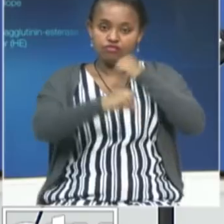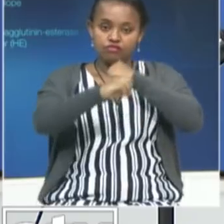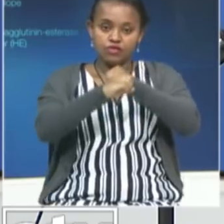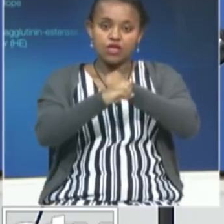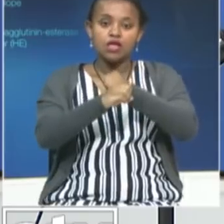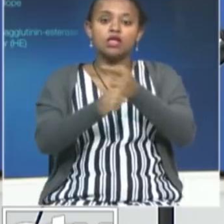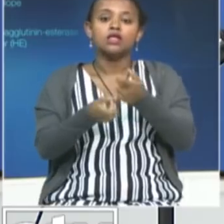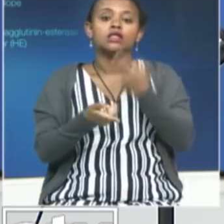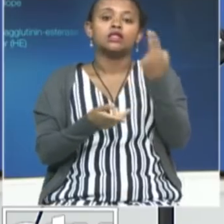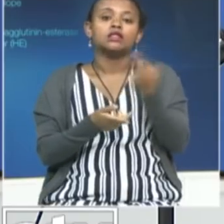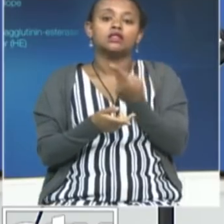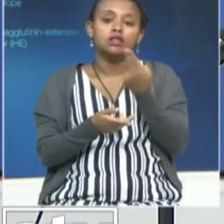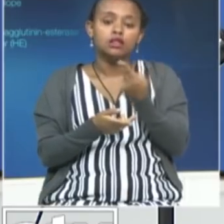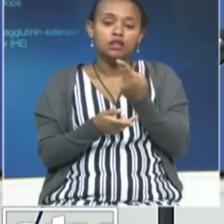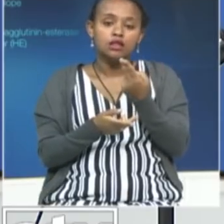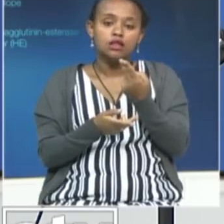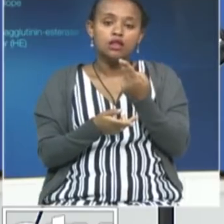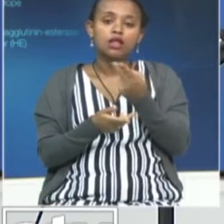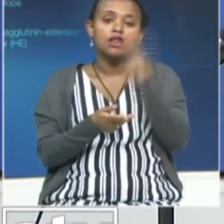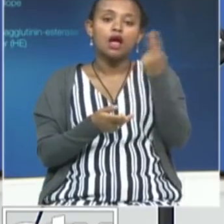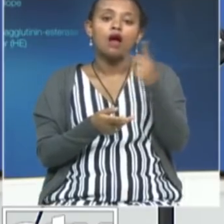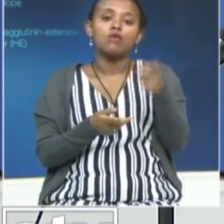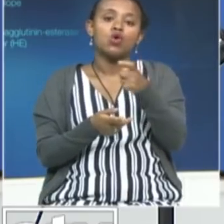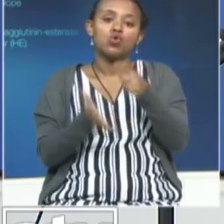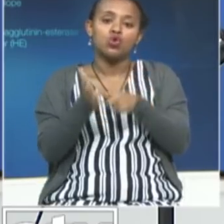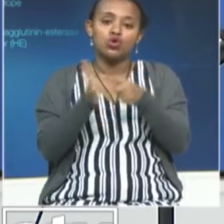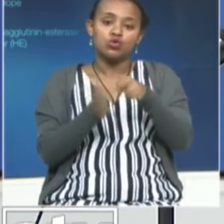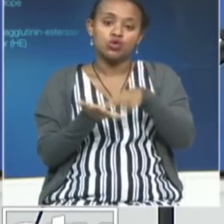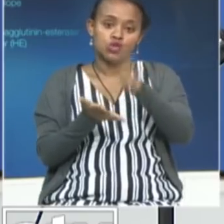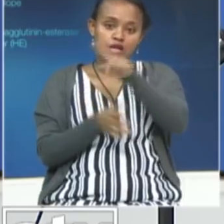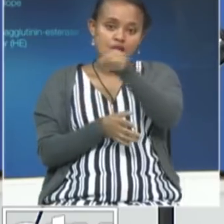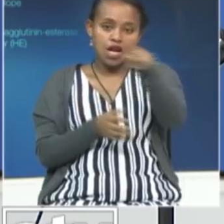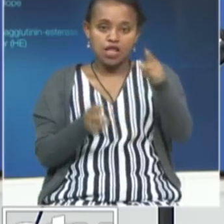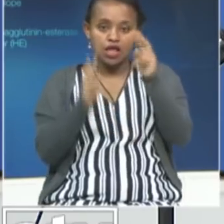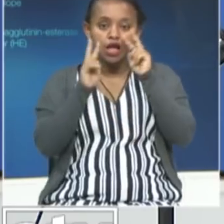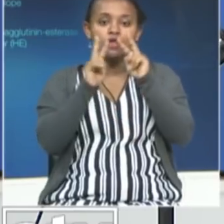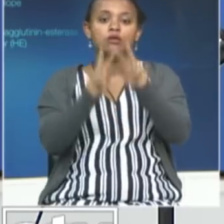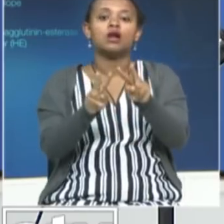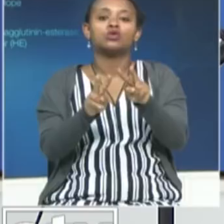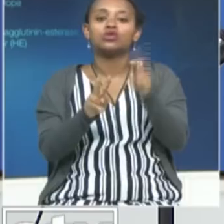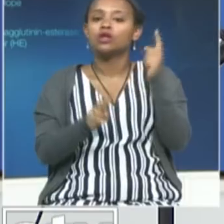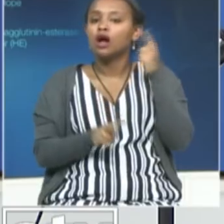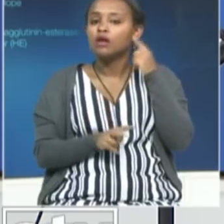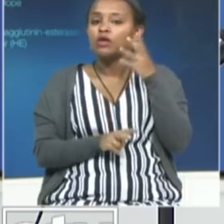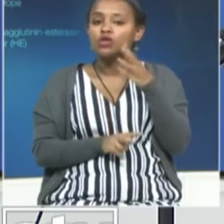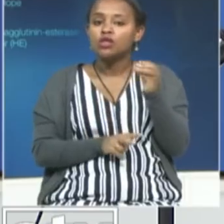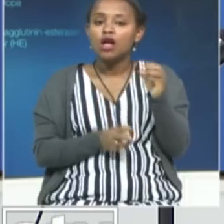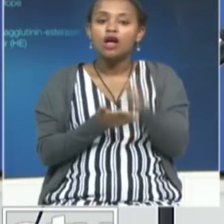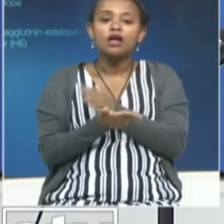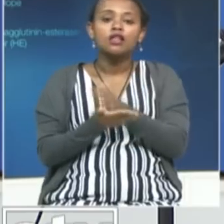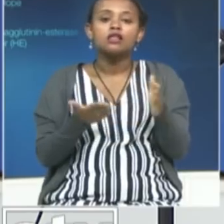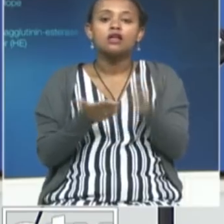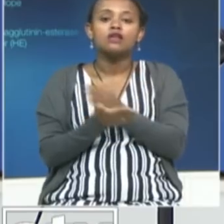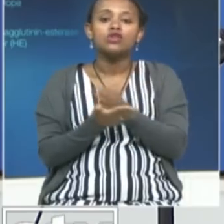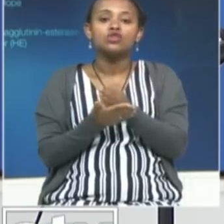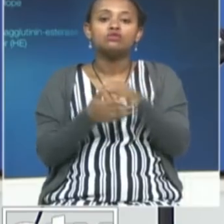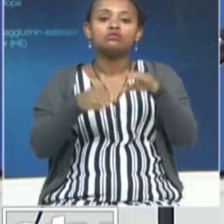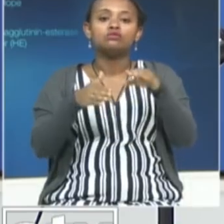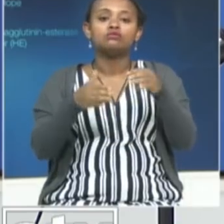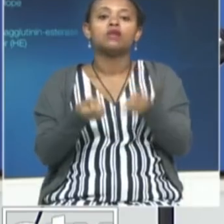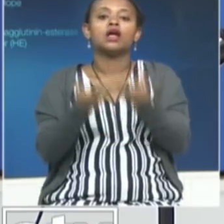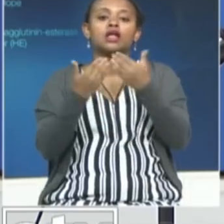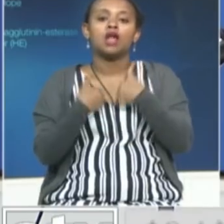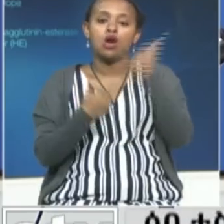ለመከላከል ስለሚኖረው ጠቀሜታ እጅግ ጠቃሚ የሆኑ ነጥቦች ተነስተዋል። ከእናንተ ከተመልካቾች ከአድማጮችና ከተሳታፊዎቻችንም በርከት